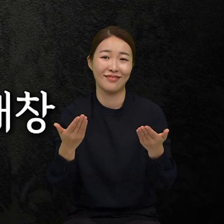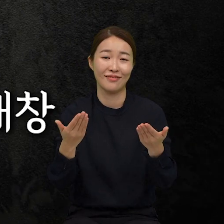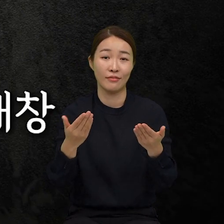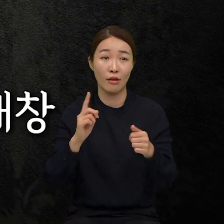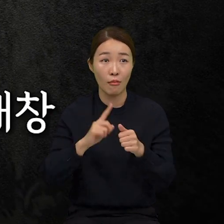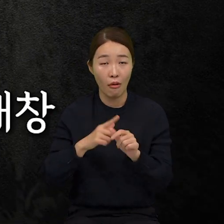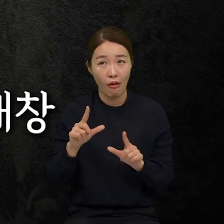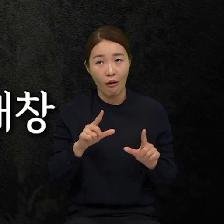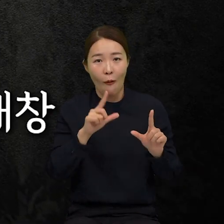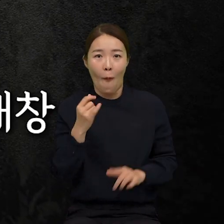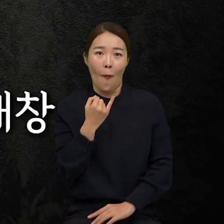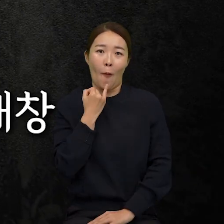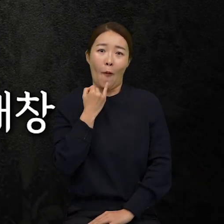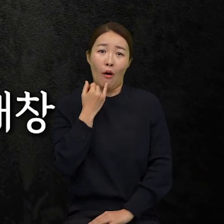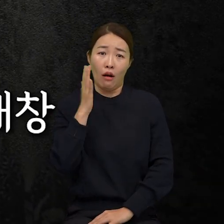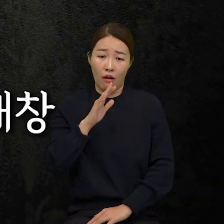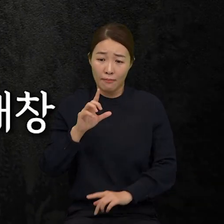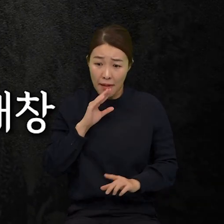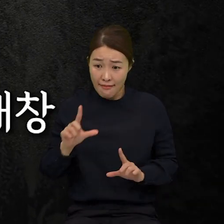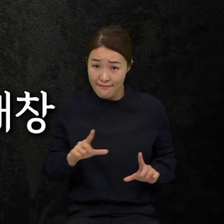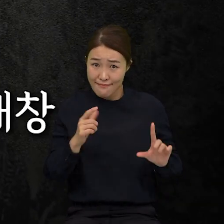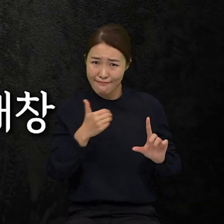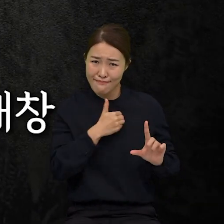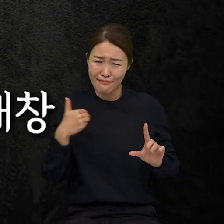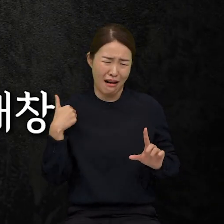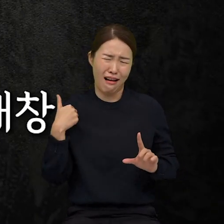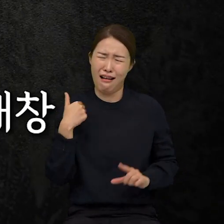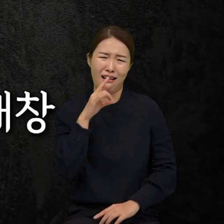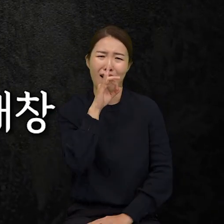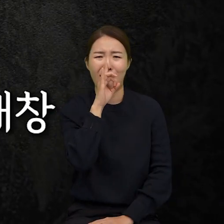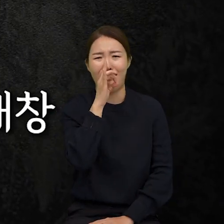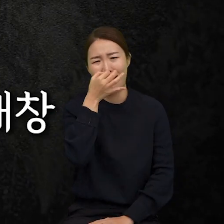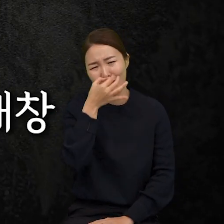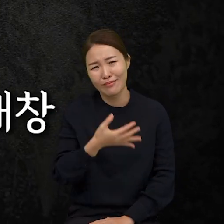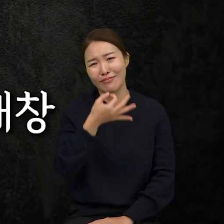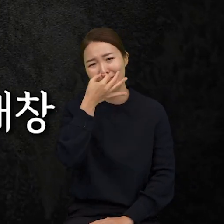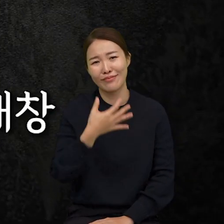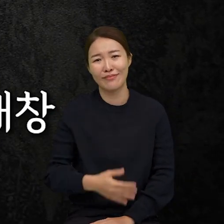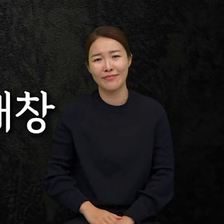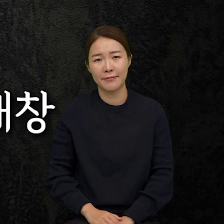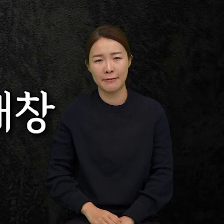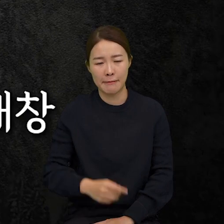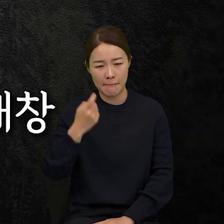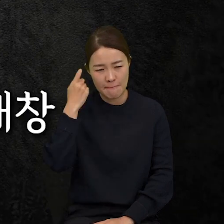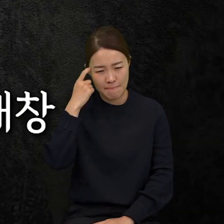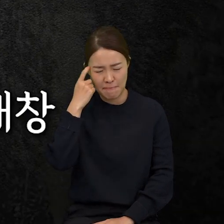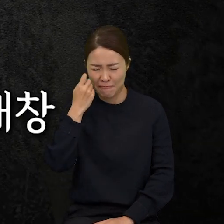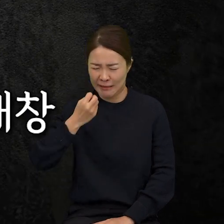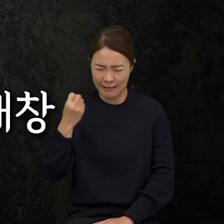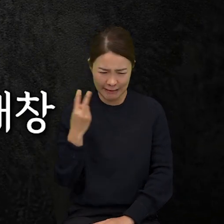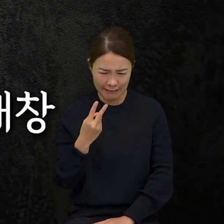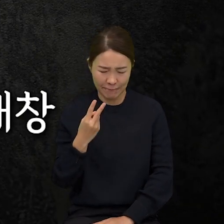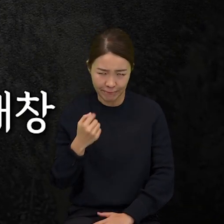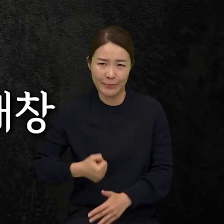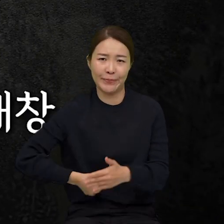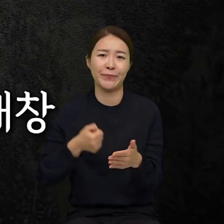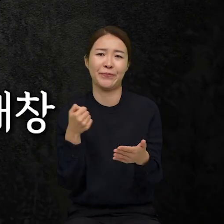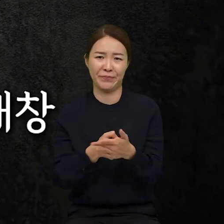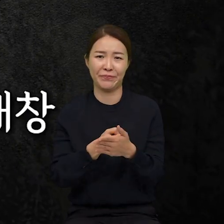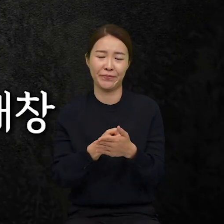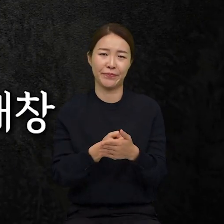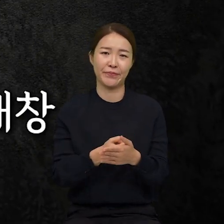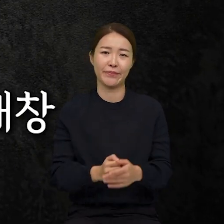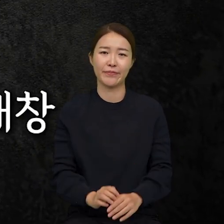안정을 찾기 시작했으나 삶은 여전히 넉넉지 않았다. 그는 다시 한번 큰 결정을